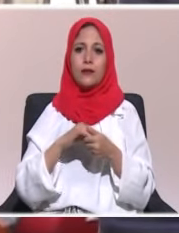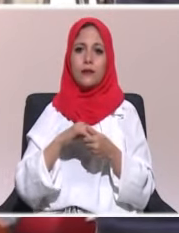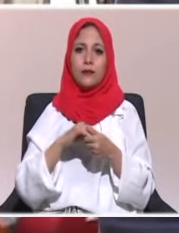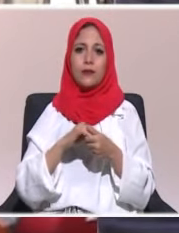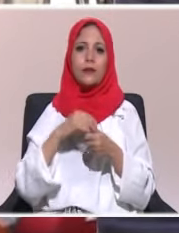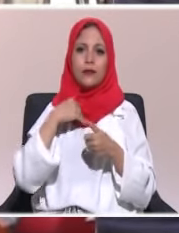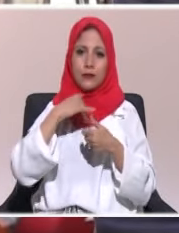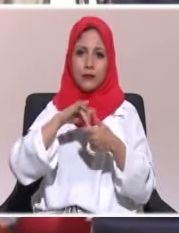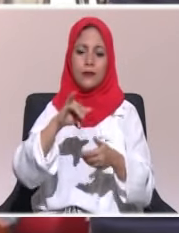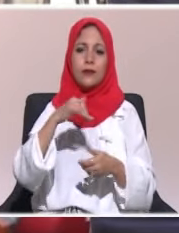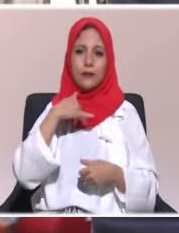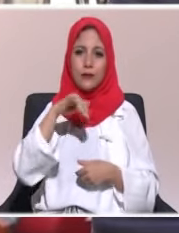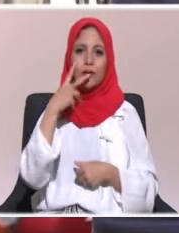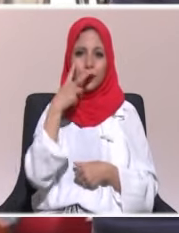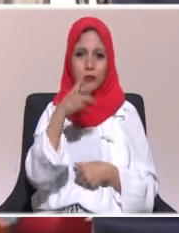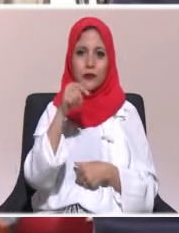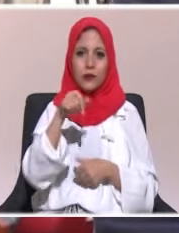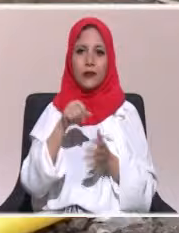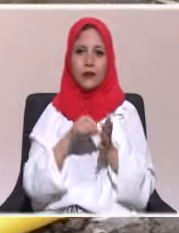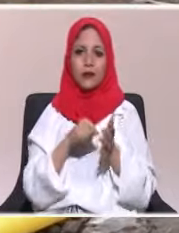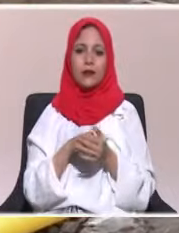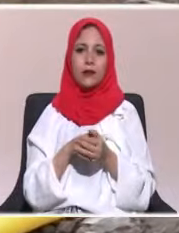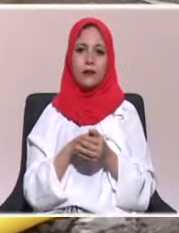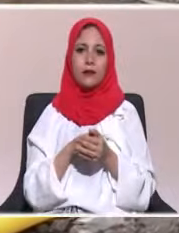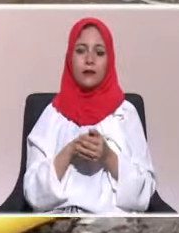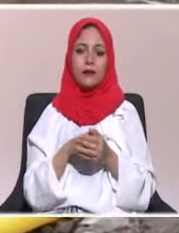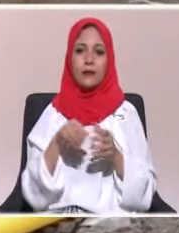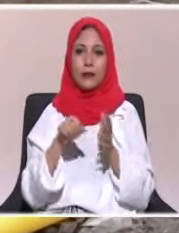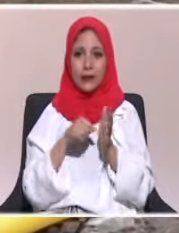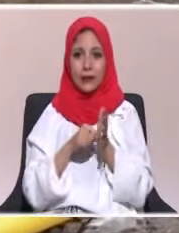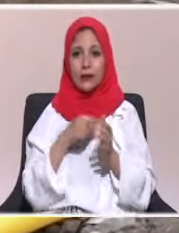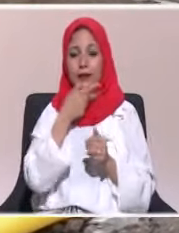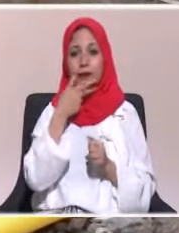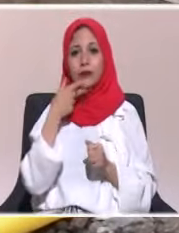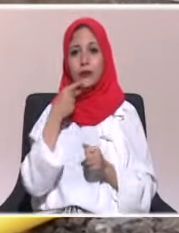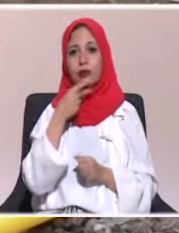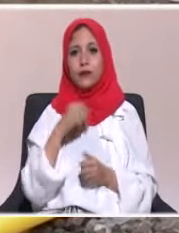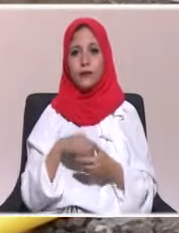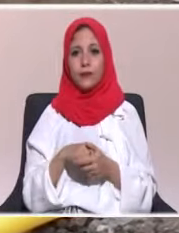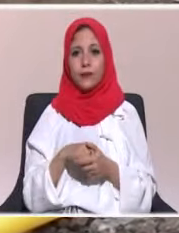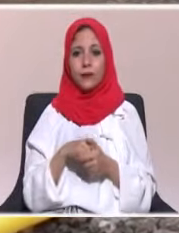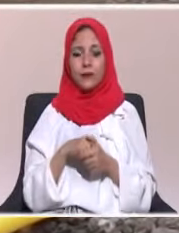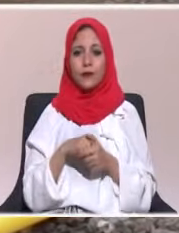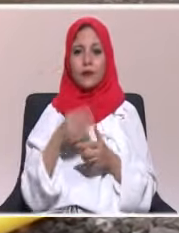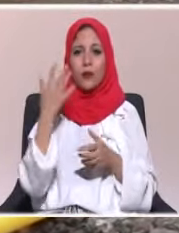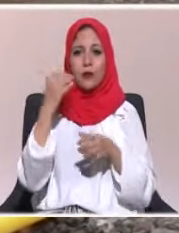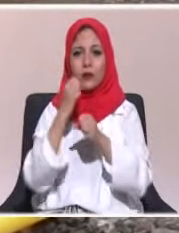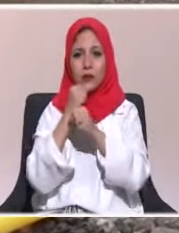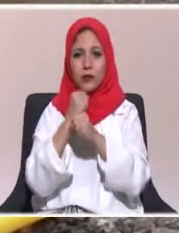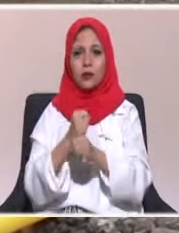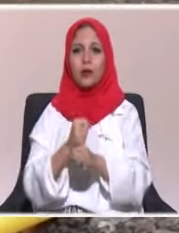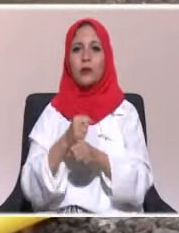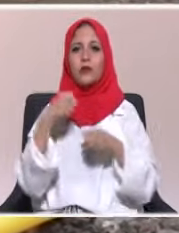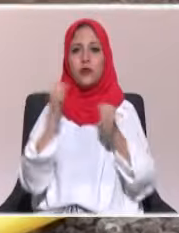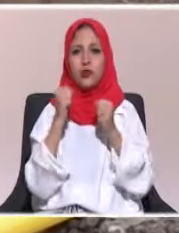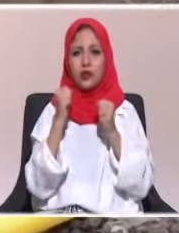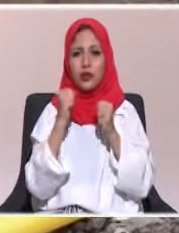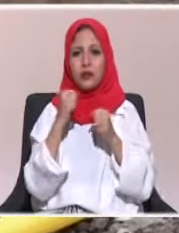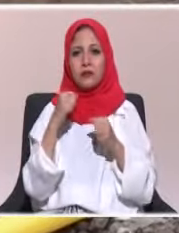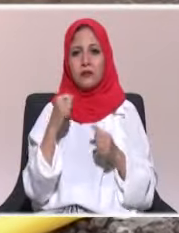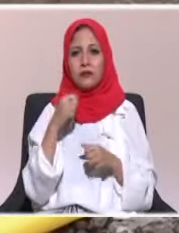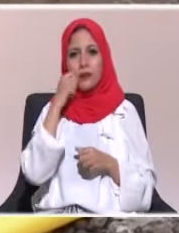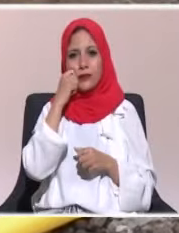هتنقل البلد بتاعتنا لقدام تمام، وحاجة جميلة. الصعوبات اللي كانت بتقابلنا، اللي طبعا حضرتك الصعوبات بتبقى أكتر في الشتاء،